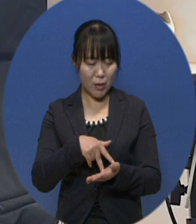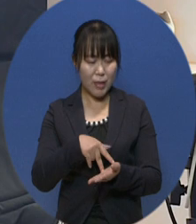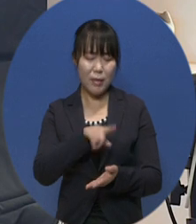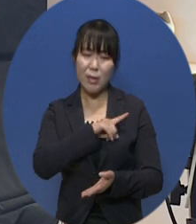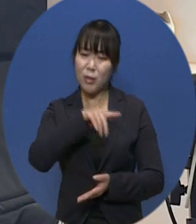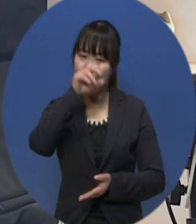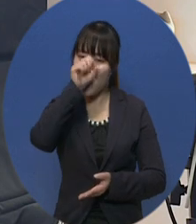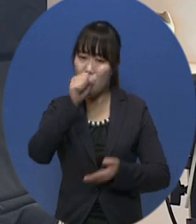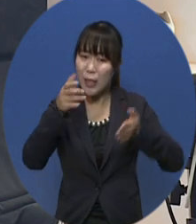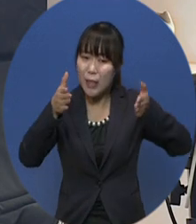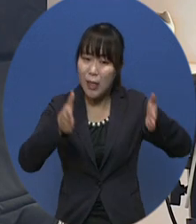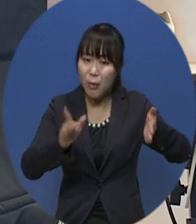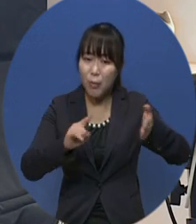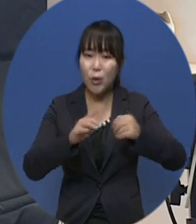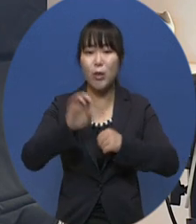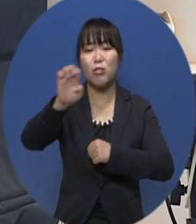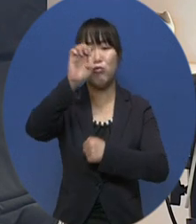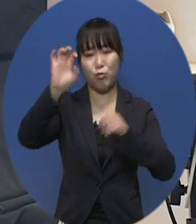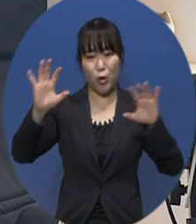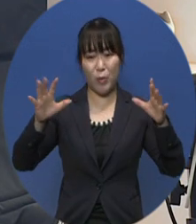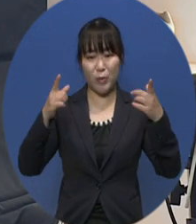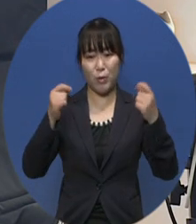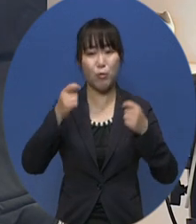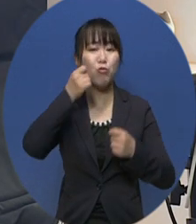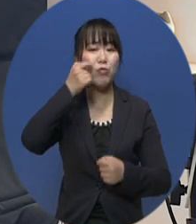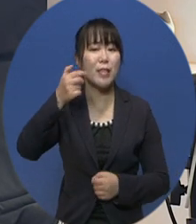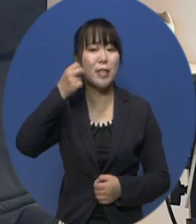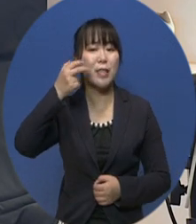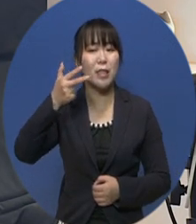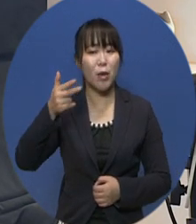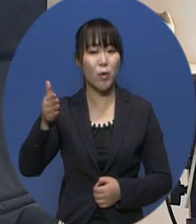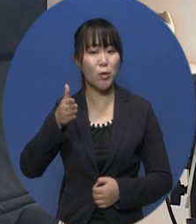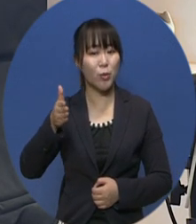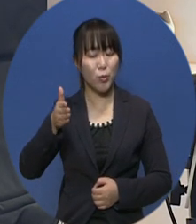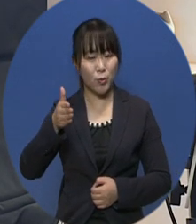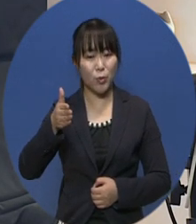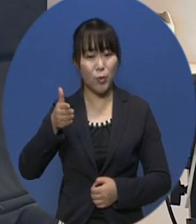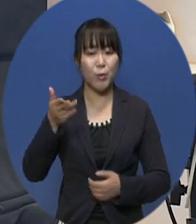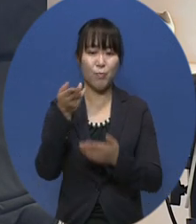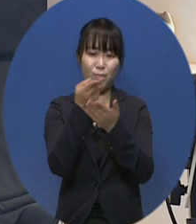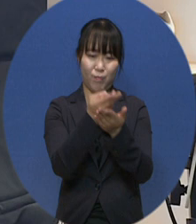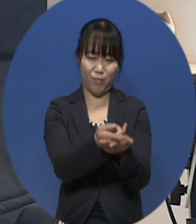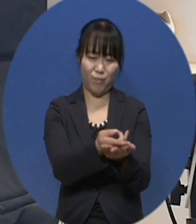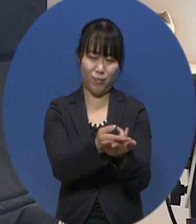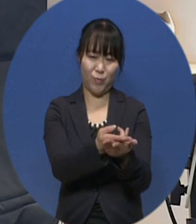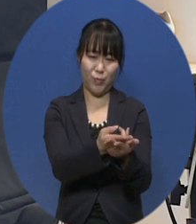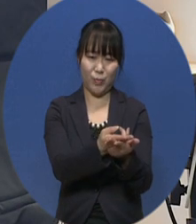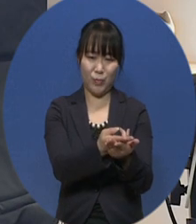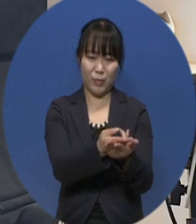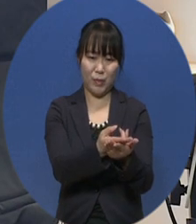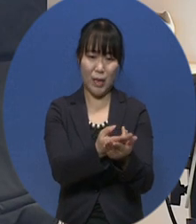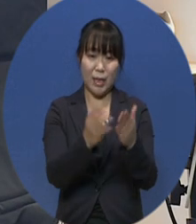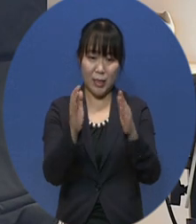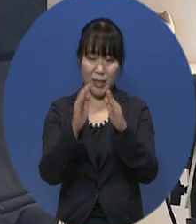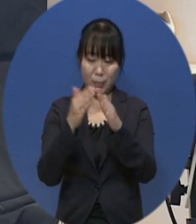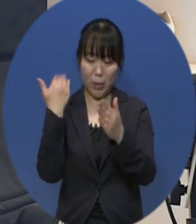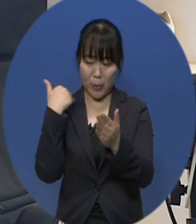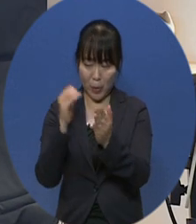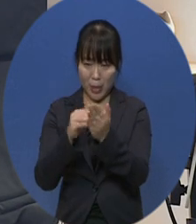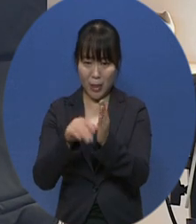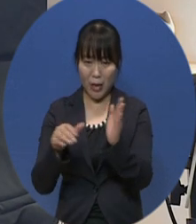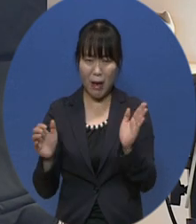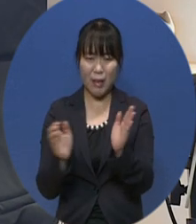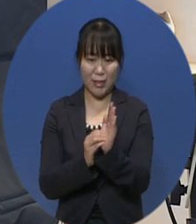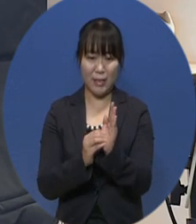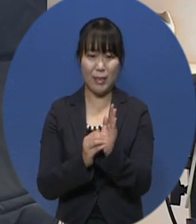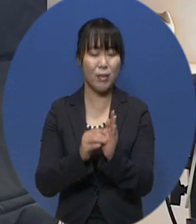입원 기간은 네. 유럽 정도, 한 6에서 7개월. 6에서 7개월. 네, 입원을 네. 해서 다 집에 갈 때까지가 한 6에서